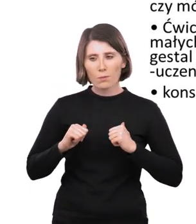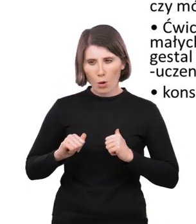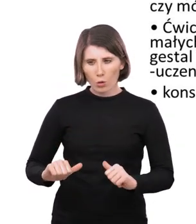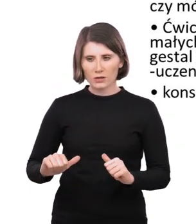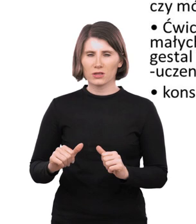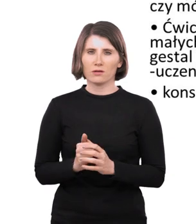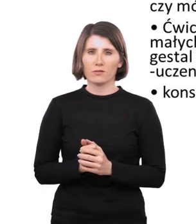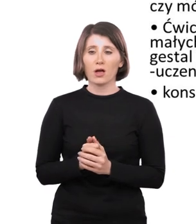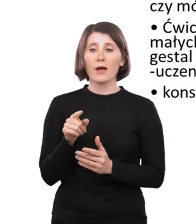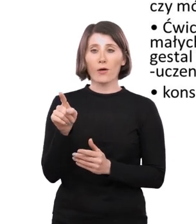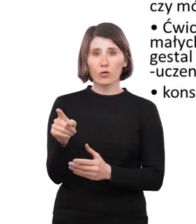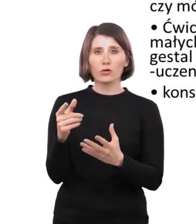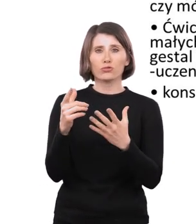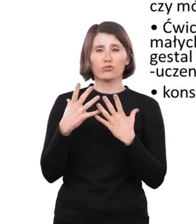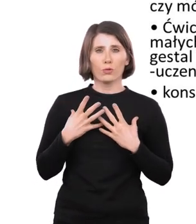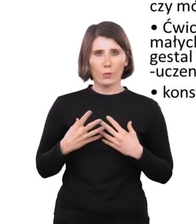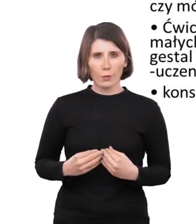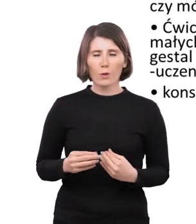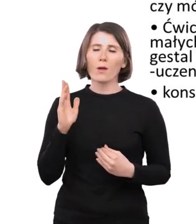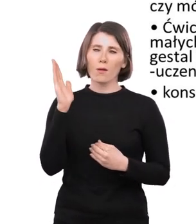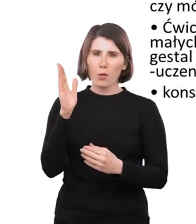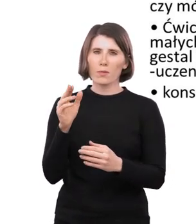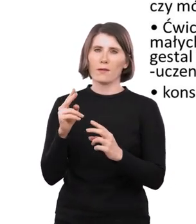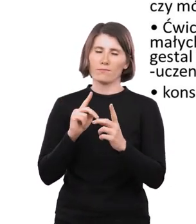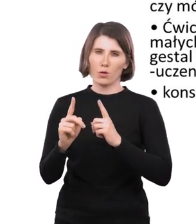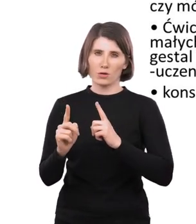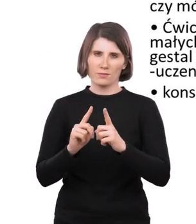uspokoi. W ataku furii dziecko nie przyjmuje słów,